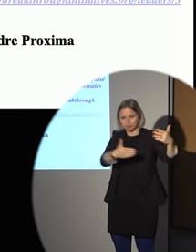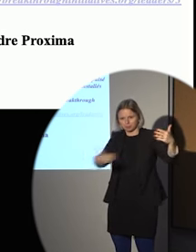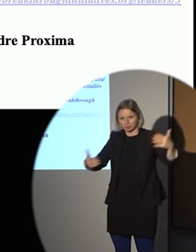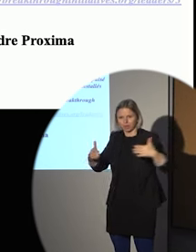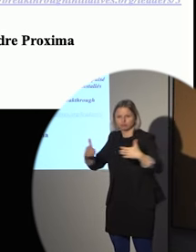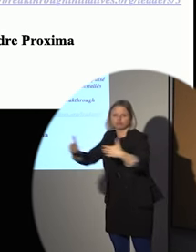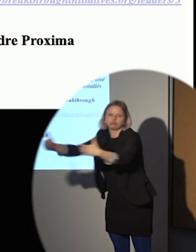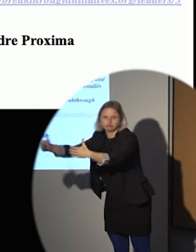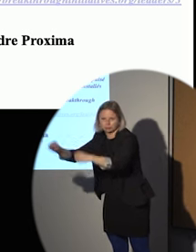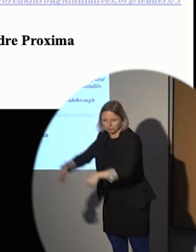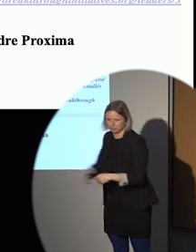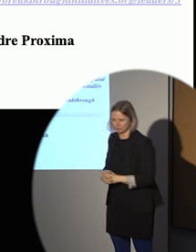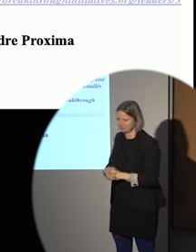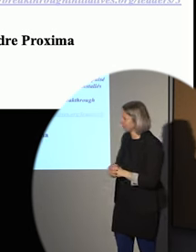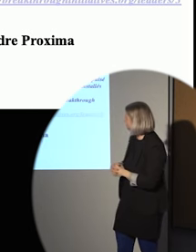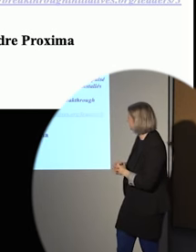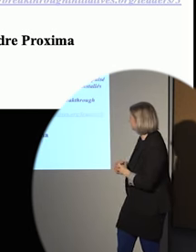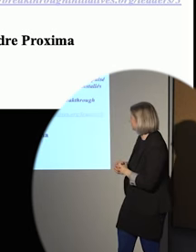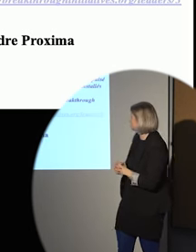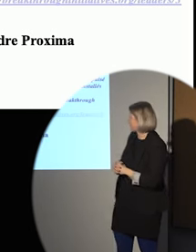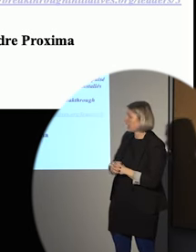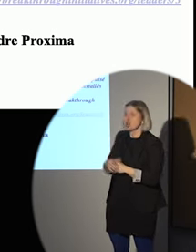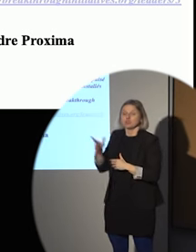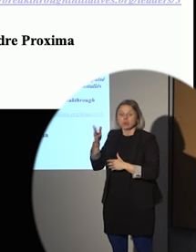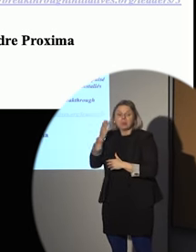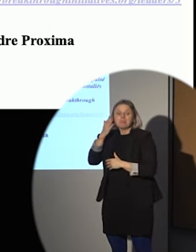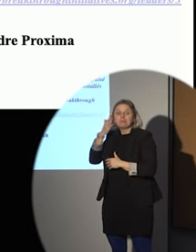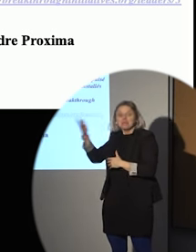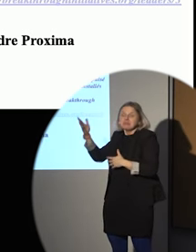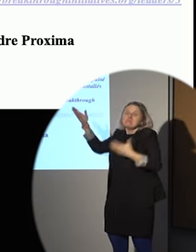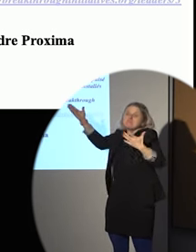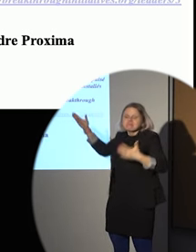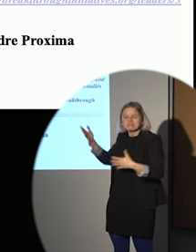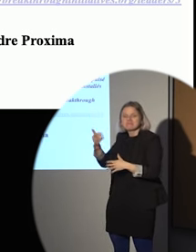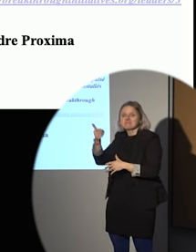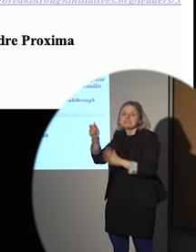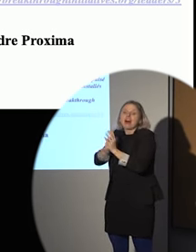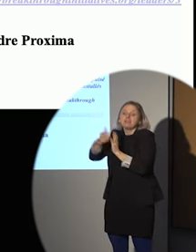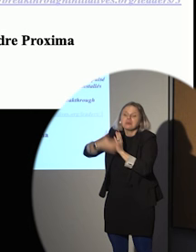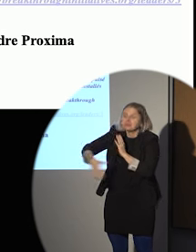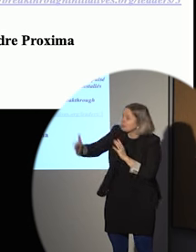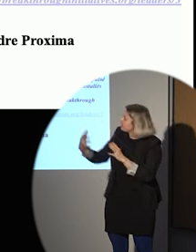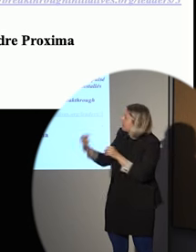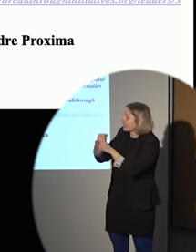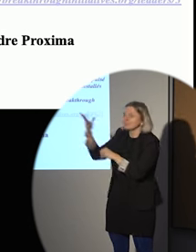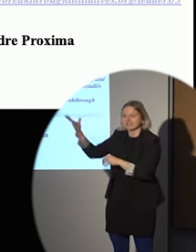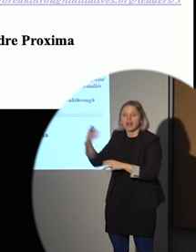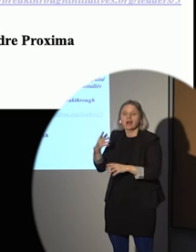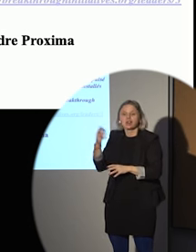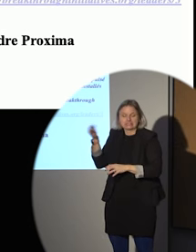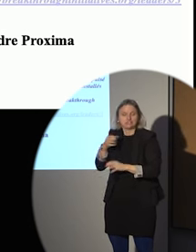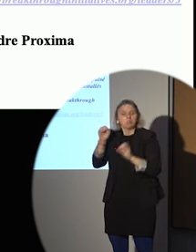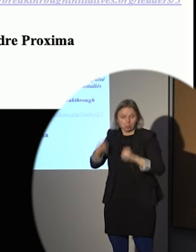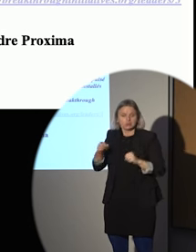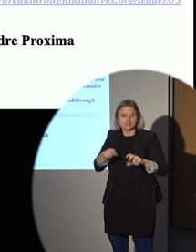il est possible en tout cas, qu'on puisse aller à Proxima du Centaure. Enfin, par contre, vous ne pouvez pas embarquer dans un truc qui fait 3 à